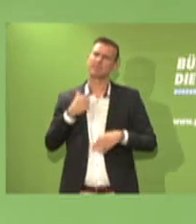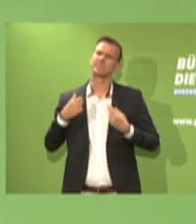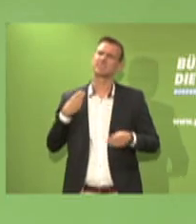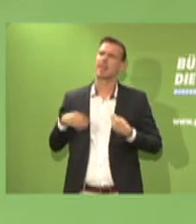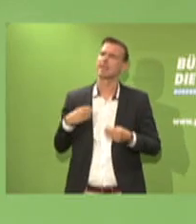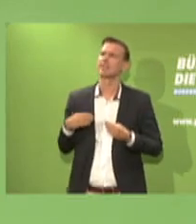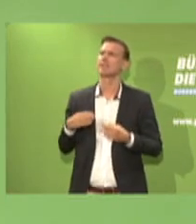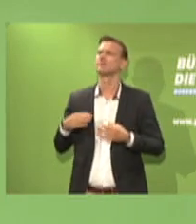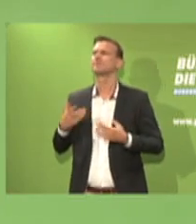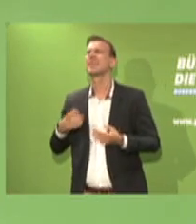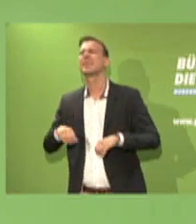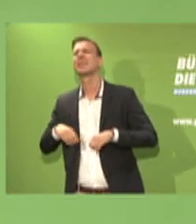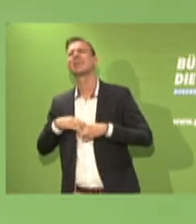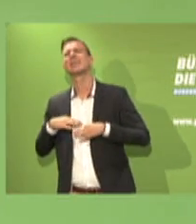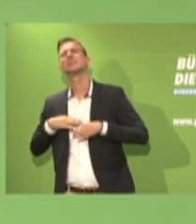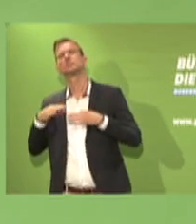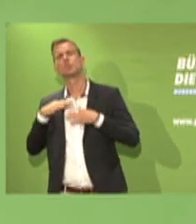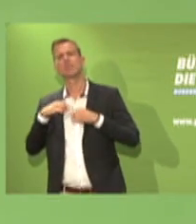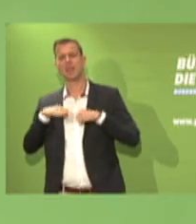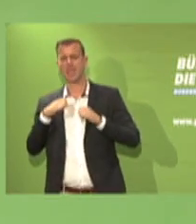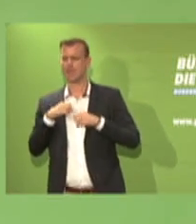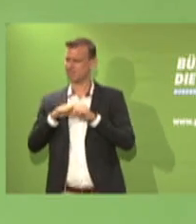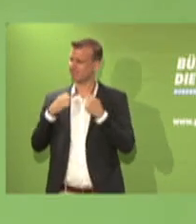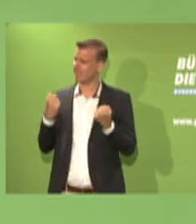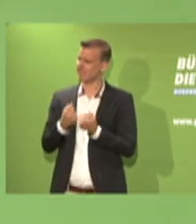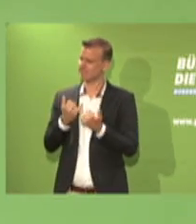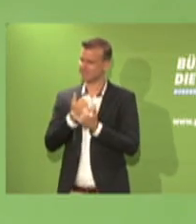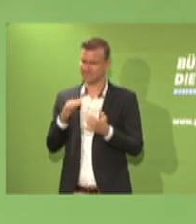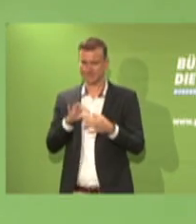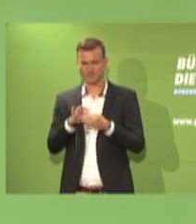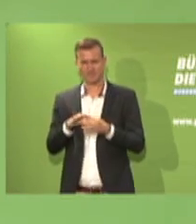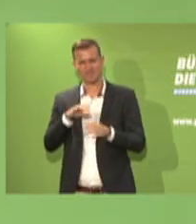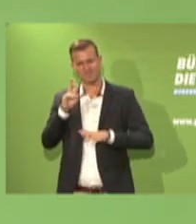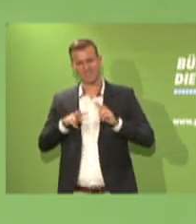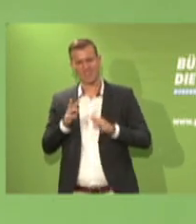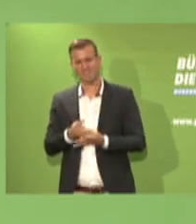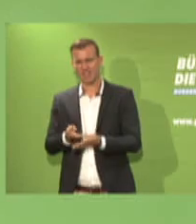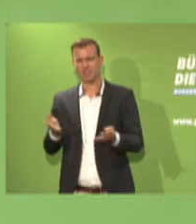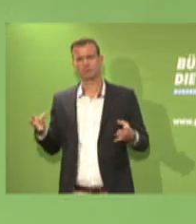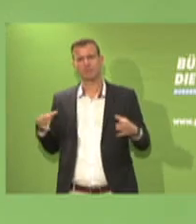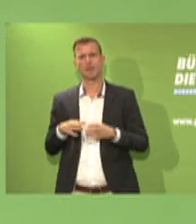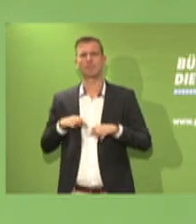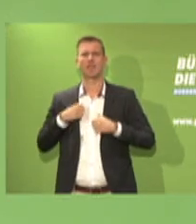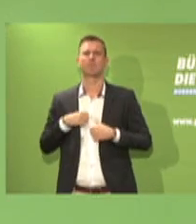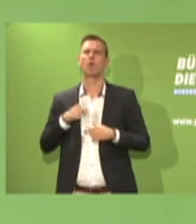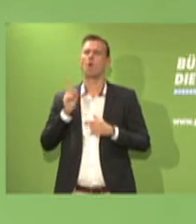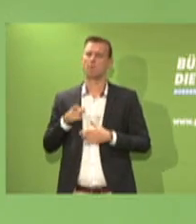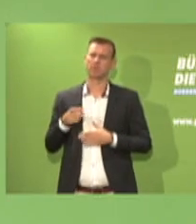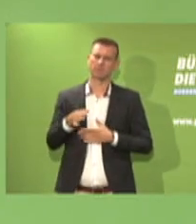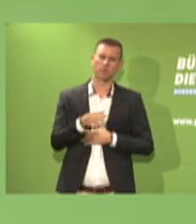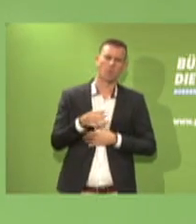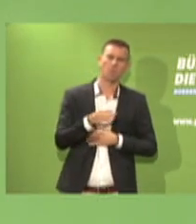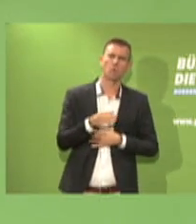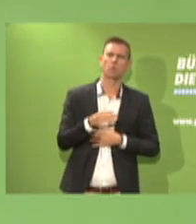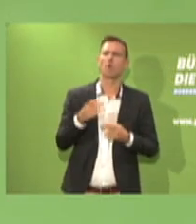wir gesunde Lebensverhältnisse zusammen mit einem vielfältigen Zusammenleben, ob jetzt in einer Kommune oder